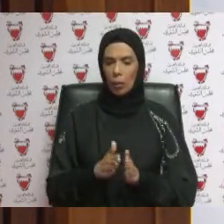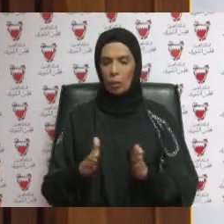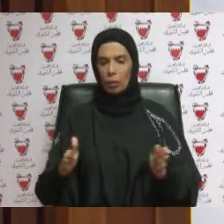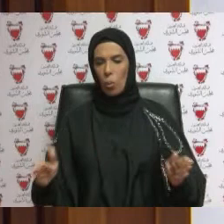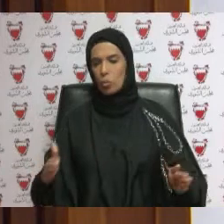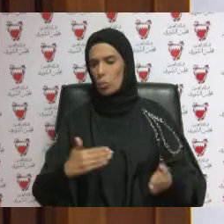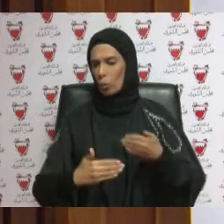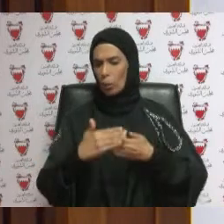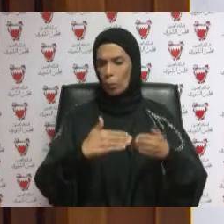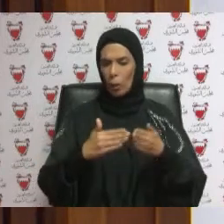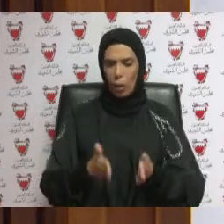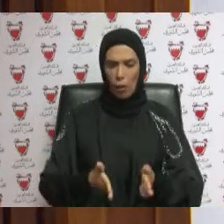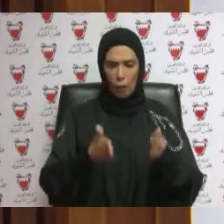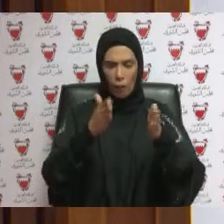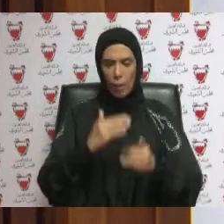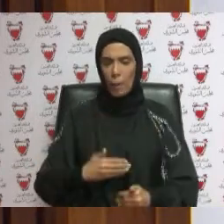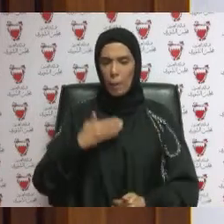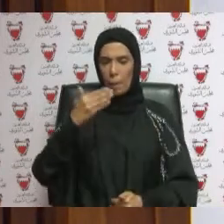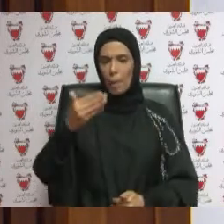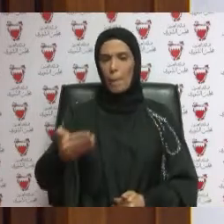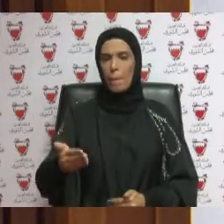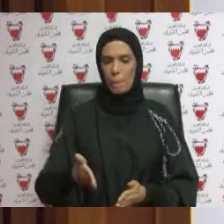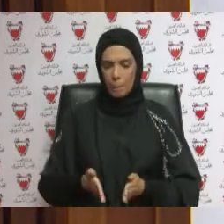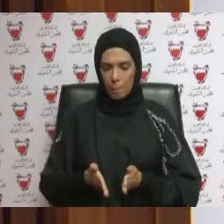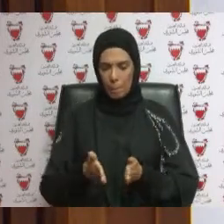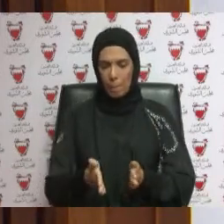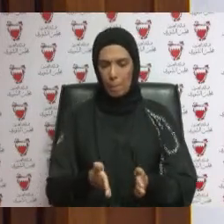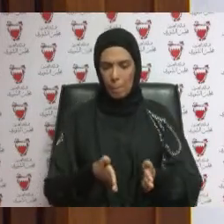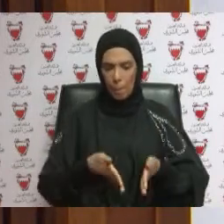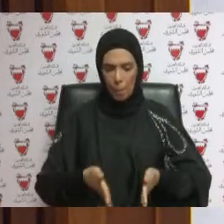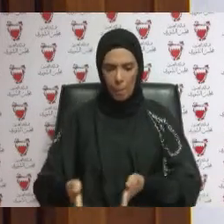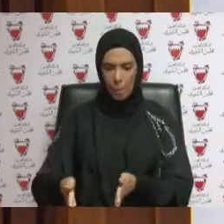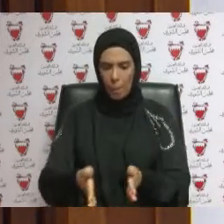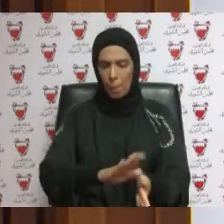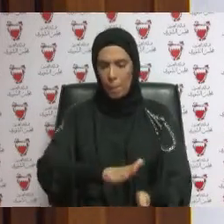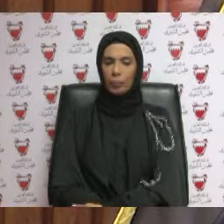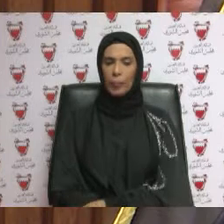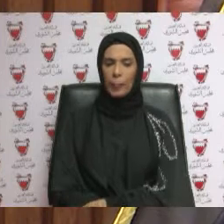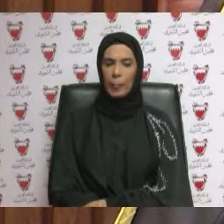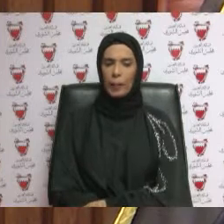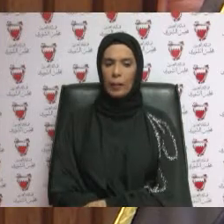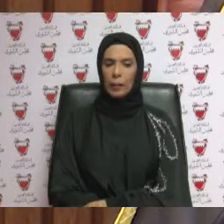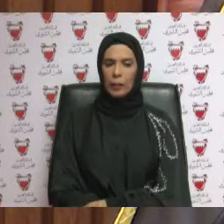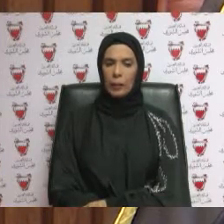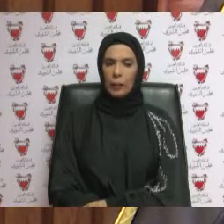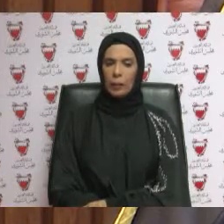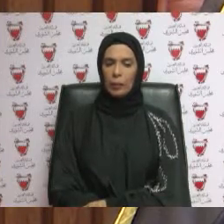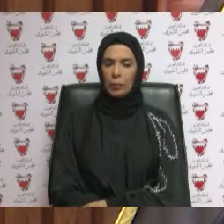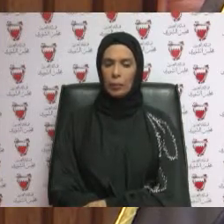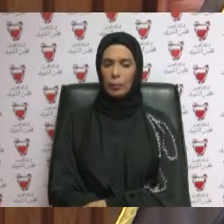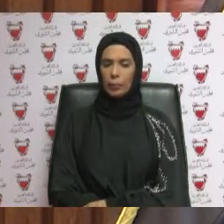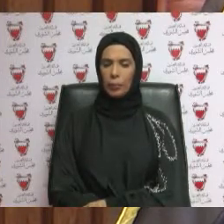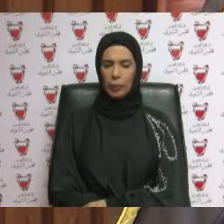العمراني في المستقبل ومجال للممرات المائية في الأراضي المغمورة بالمياه. الأخ علي العرادي